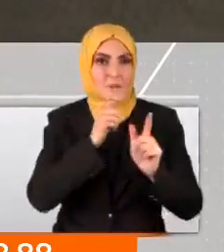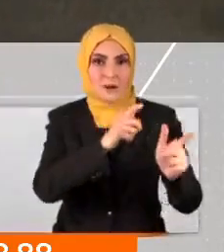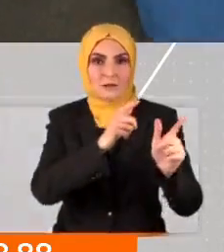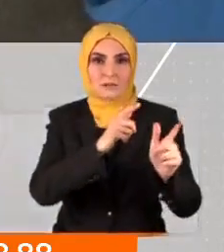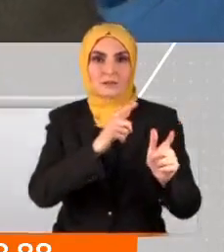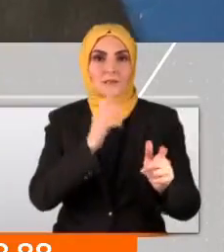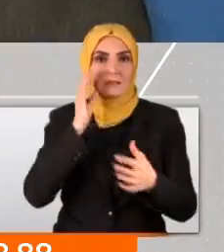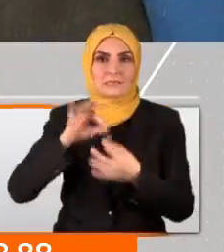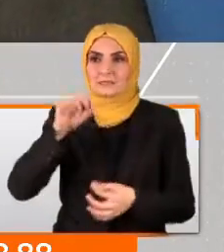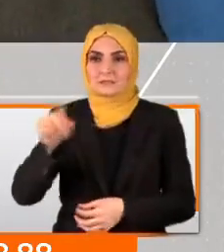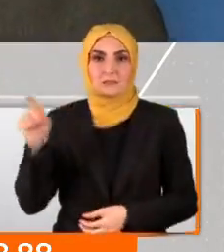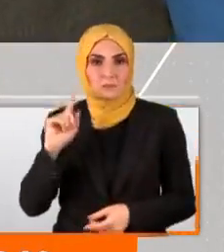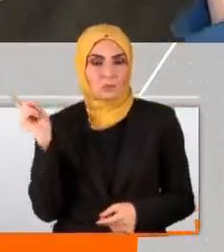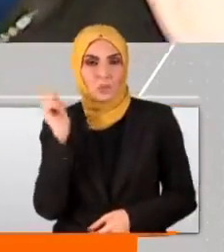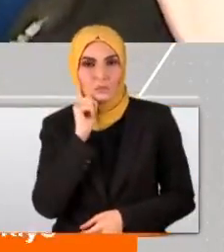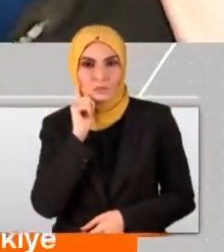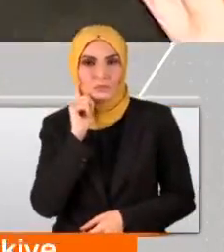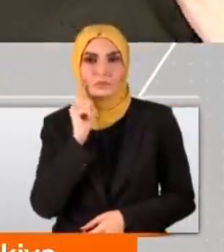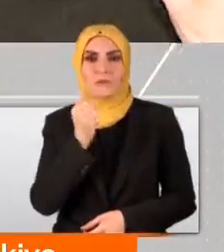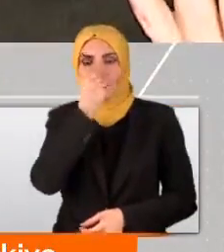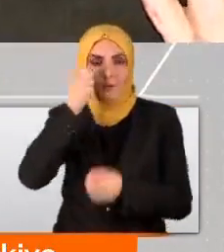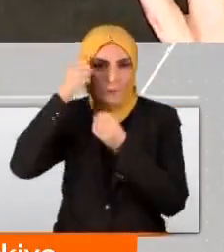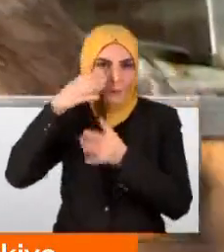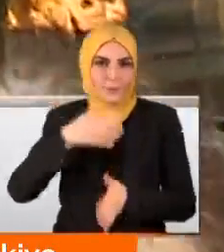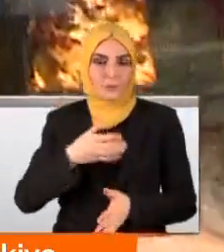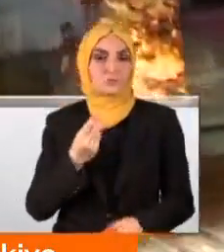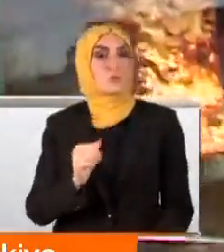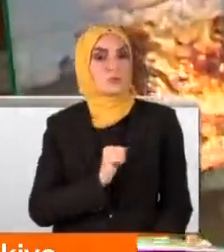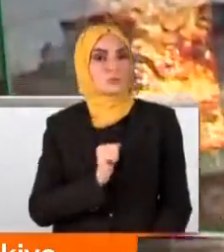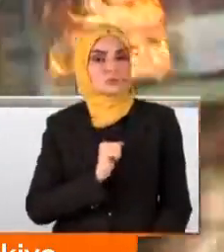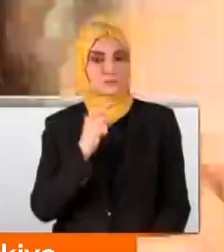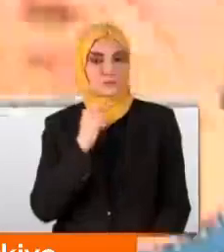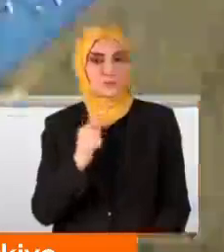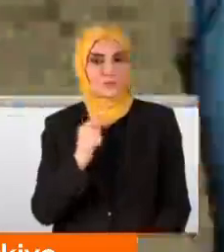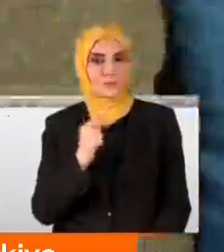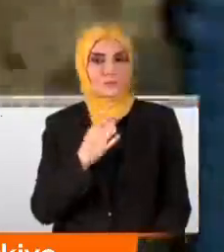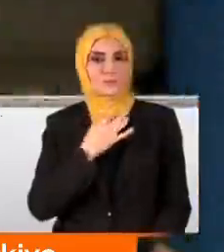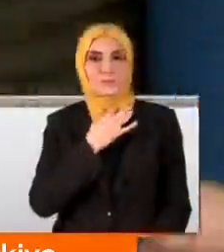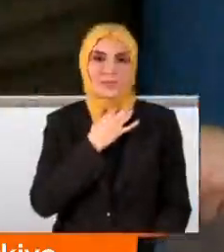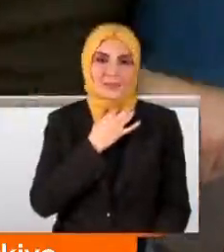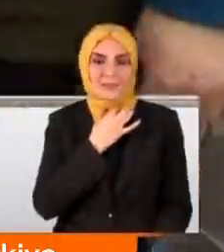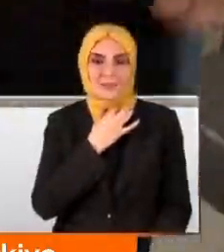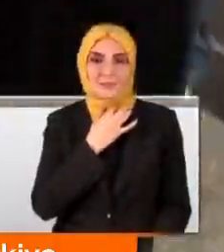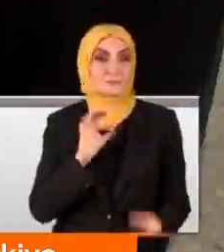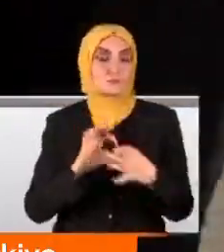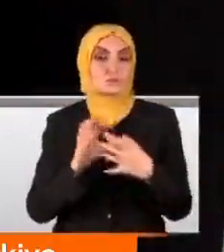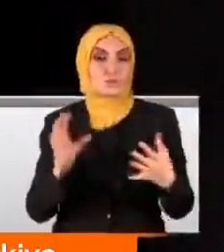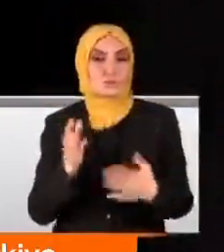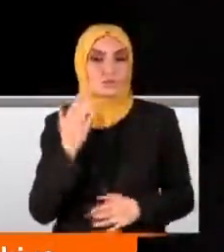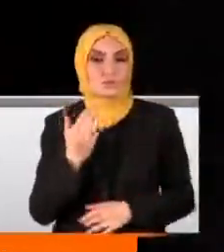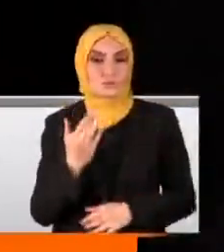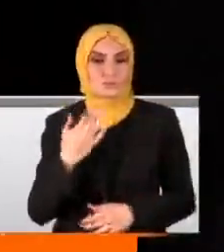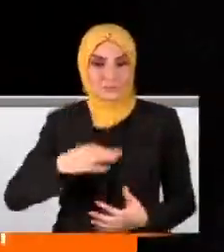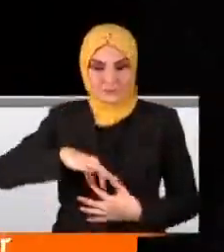Bir gördüm her tarafım kan içinde. Yüzüm gözüm kan. Çok korktum ya. Onlar da çareyi, bakın, kendi canlarını korumak için